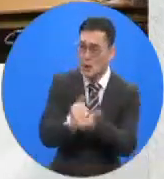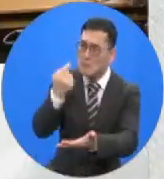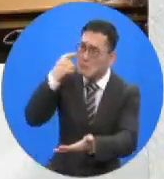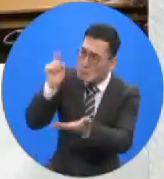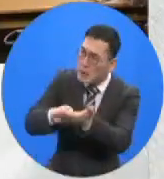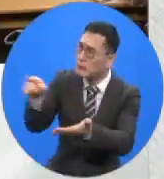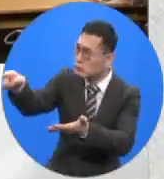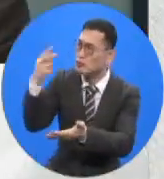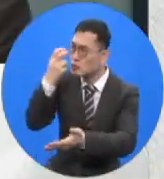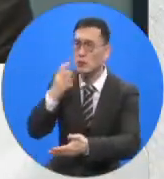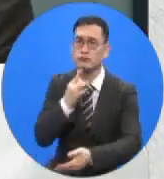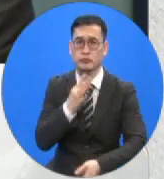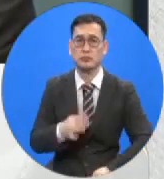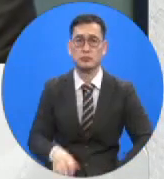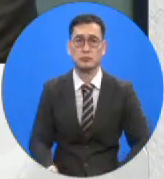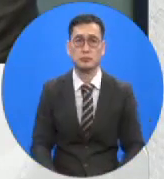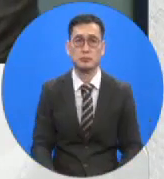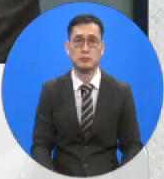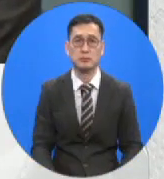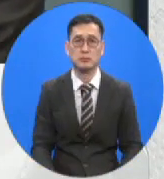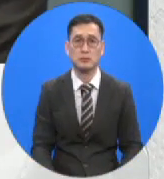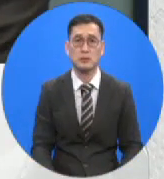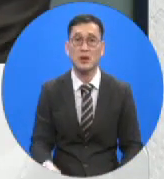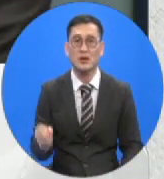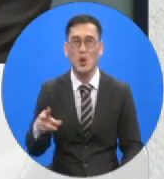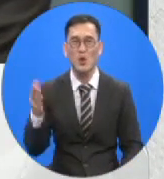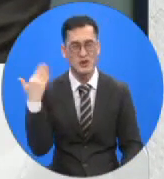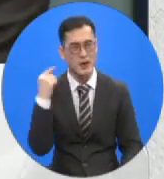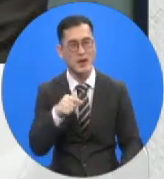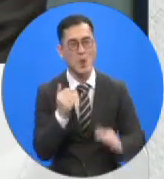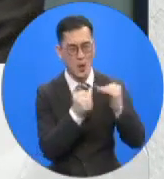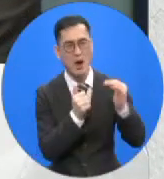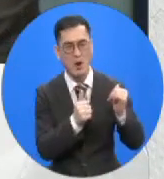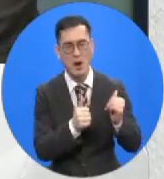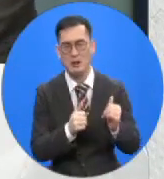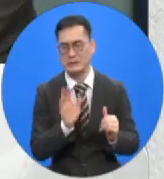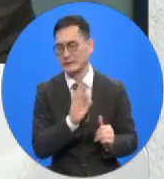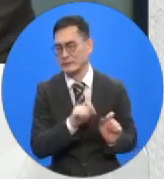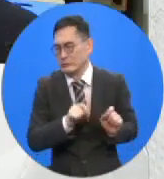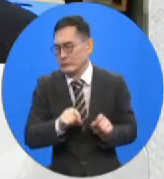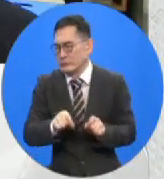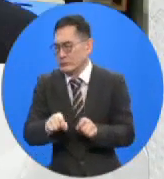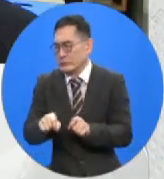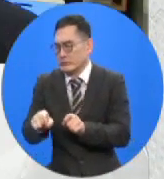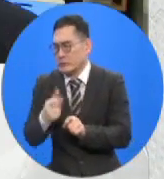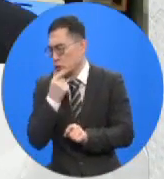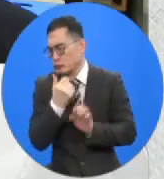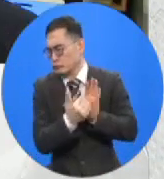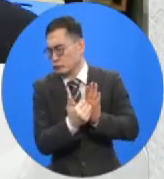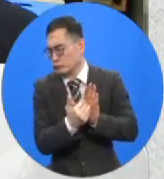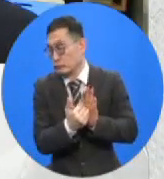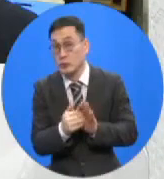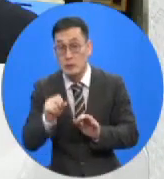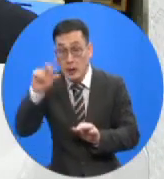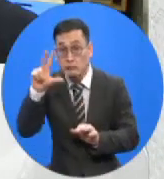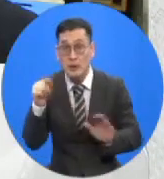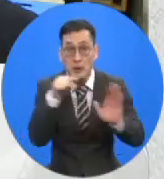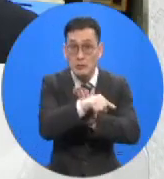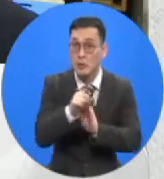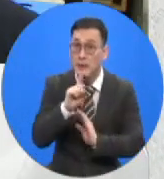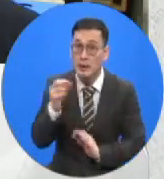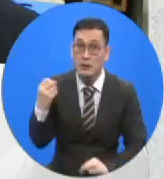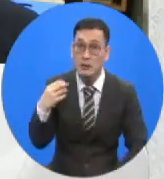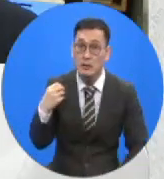하필 지금 출두하냐 이거예요. 소환에 의하냐. 그 전에 그렇게 소환에 했는데 그때는 거부하더니 뭐 개인 일정이 안 맞는다